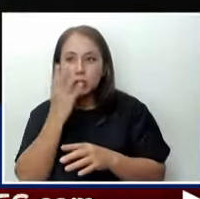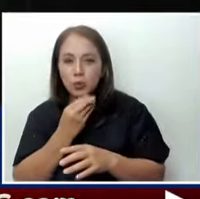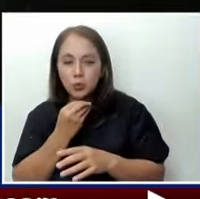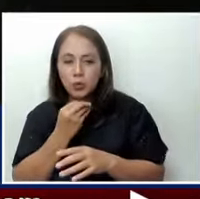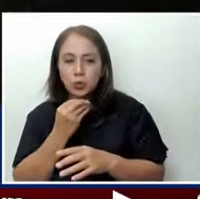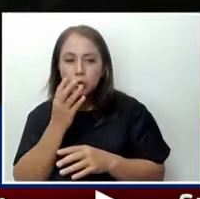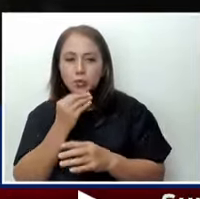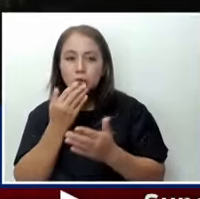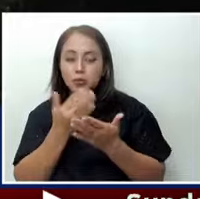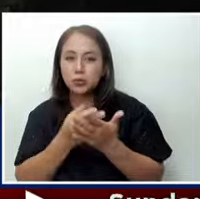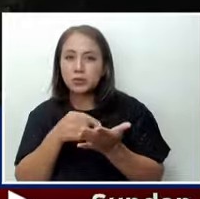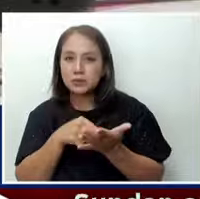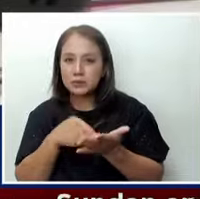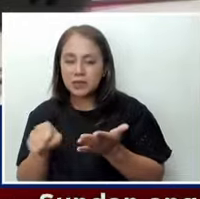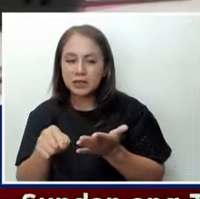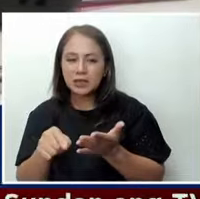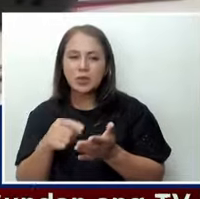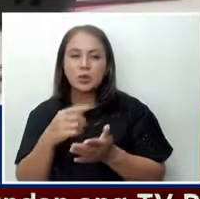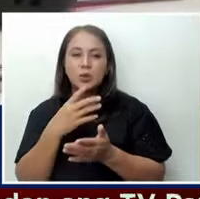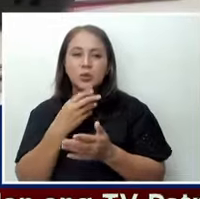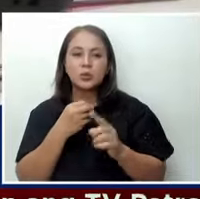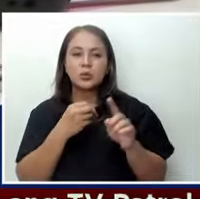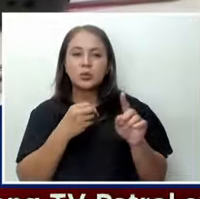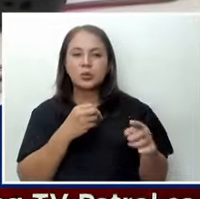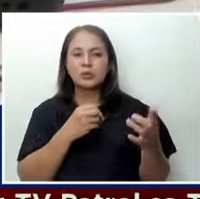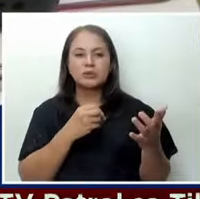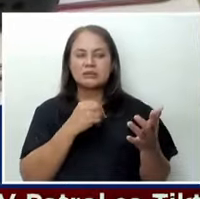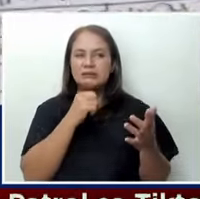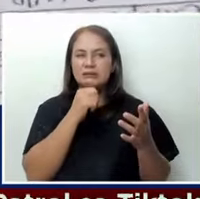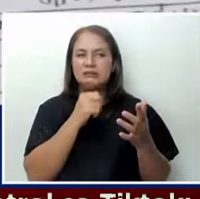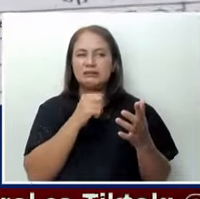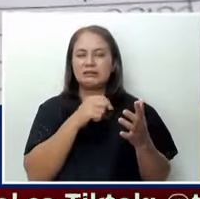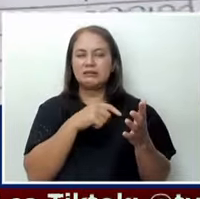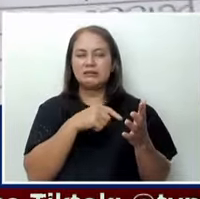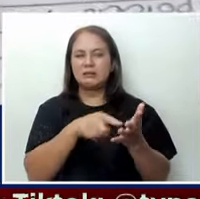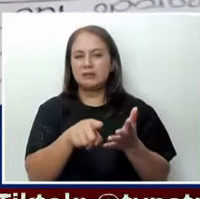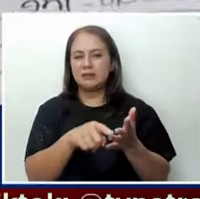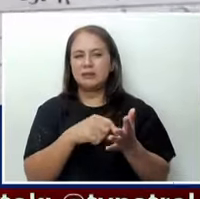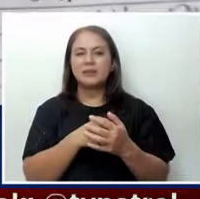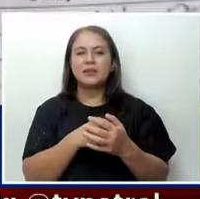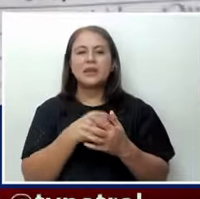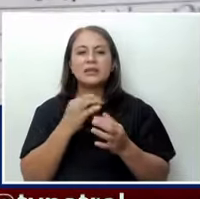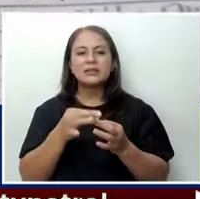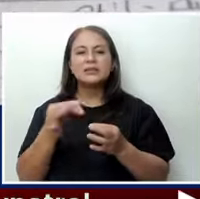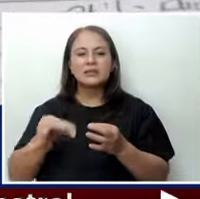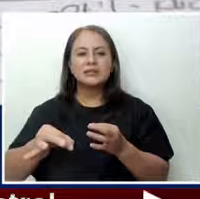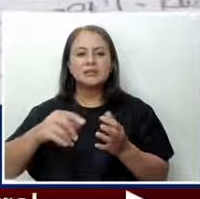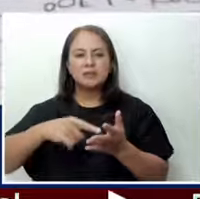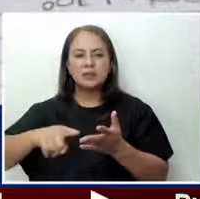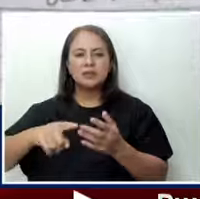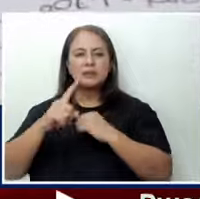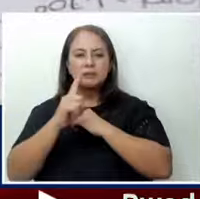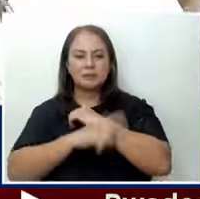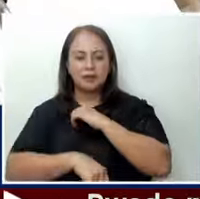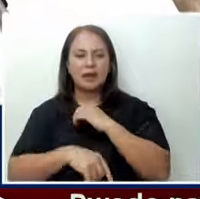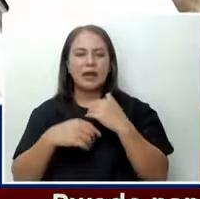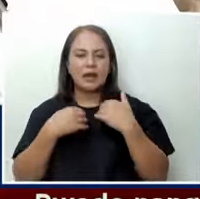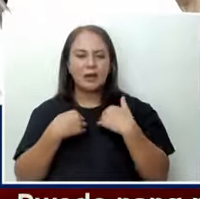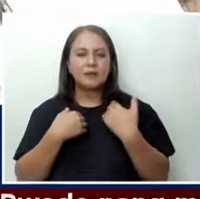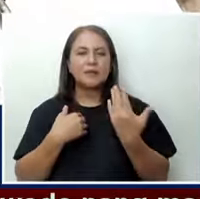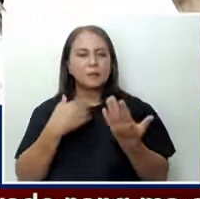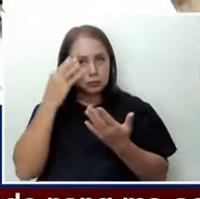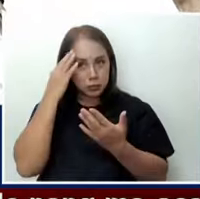good payer sa sira sa pera. Yun po. Tapos yung may mga nadidelay naman po, nagpe-penalty naman po sila, nakikiusap